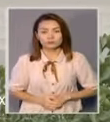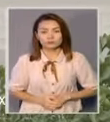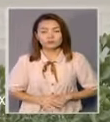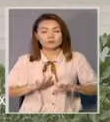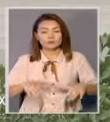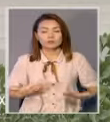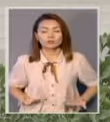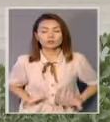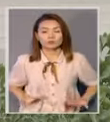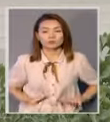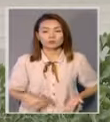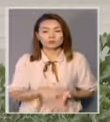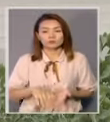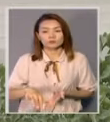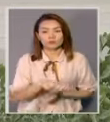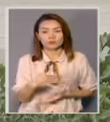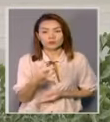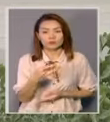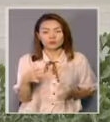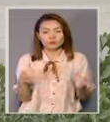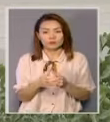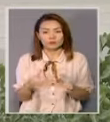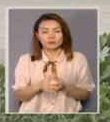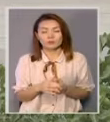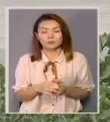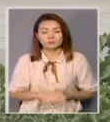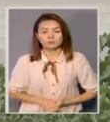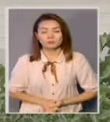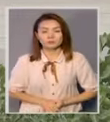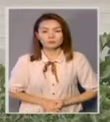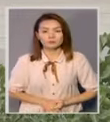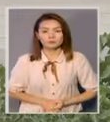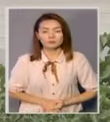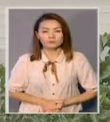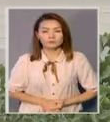месту проживания в городские или районные отделы